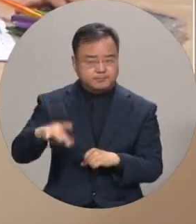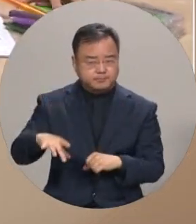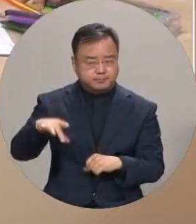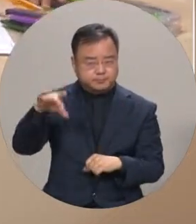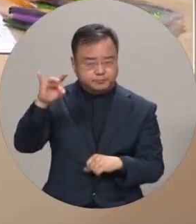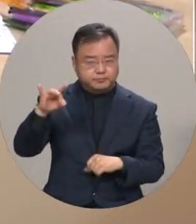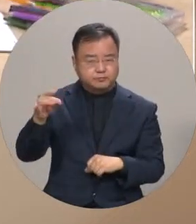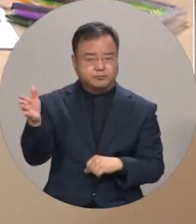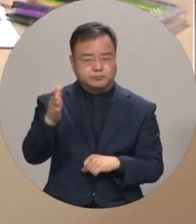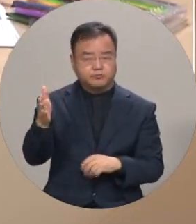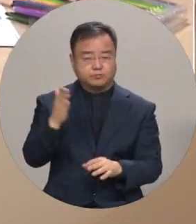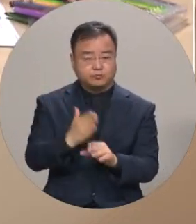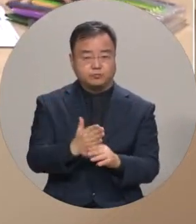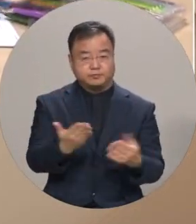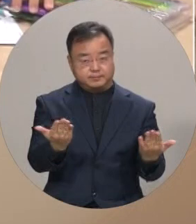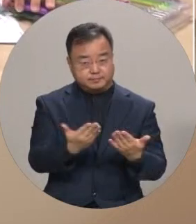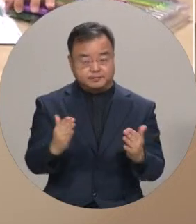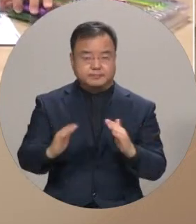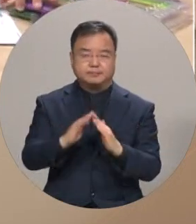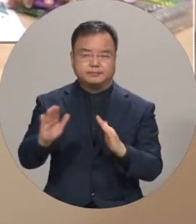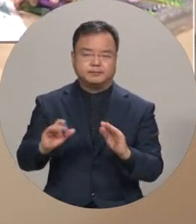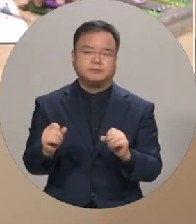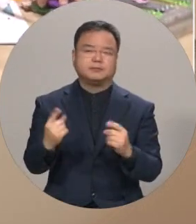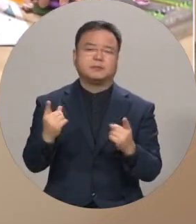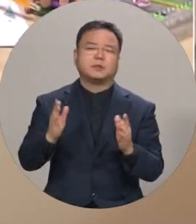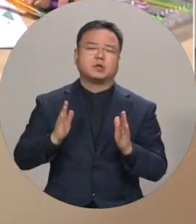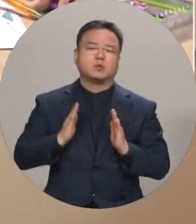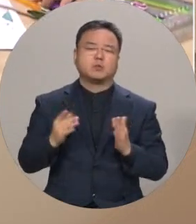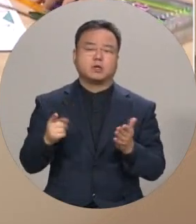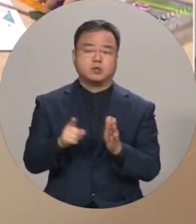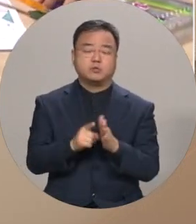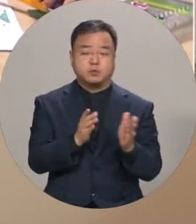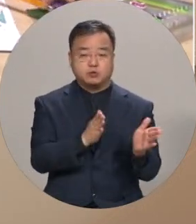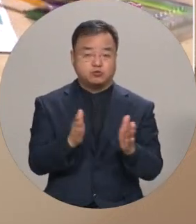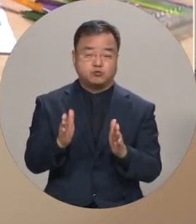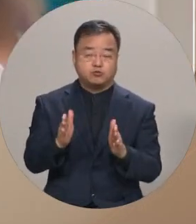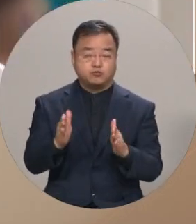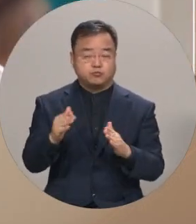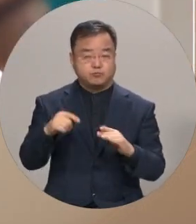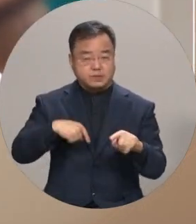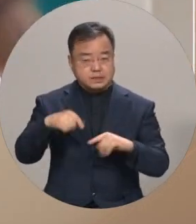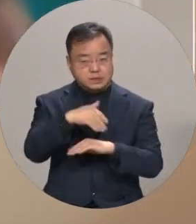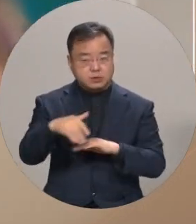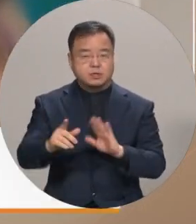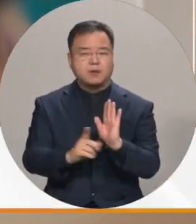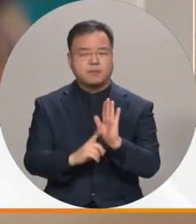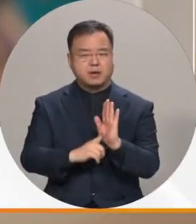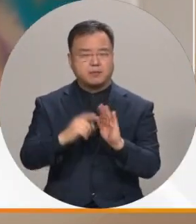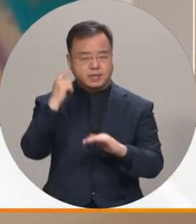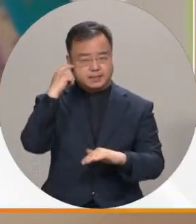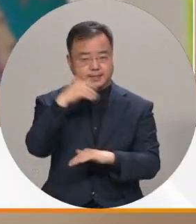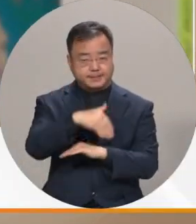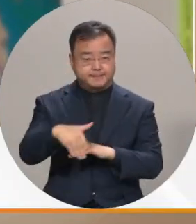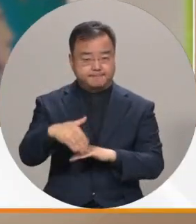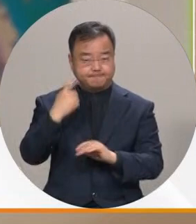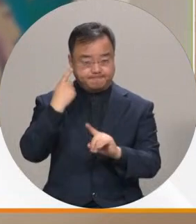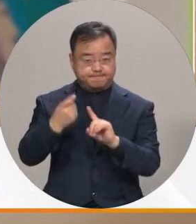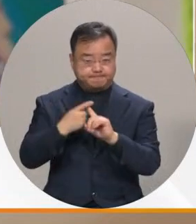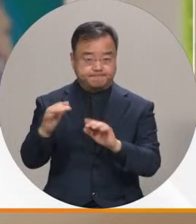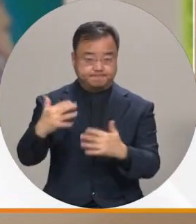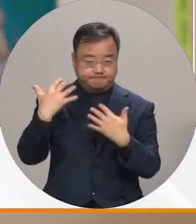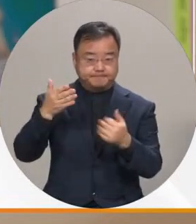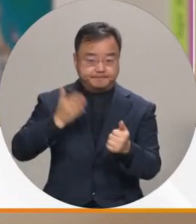인류가 일가정 양내 정책을 준비해서 발표할 계획을 가지고 있습니다 좀 관심 가지고 지켜봐 주시면